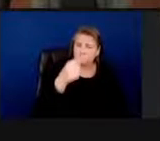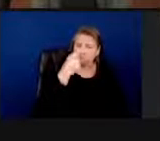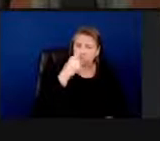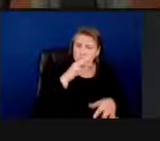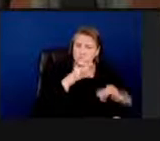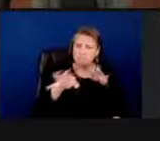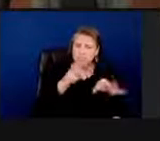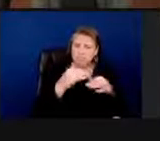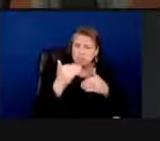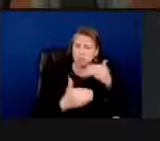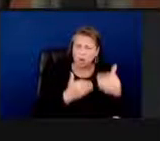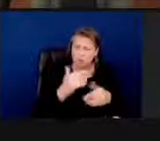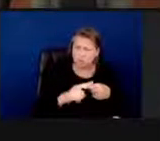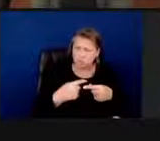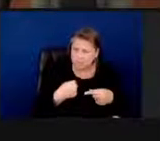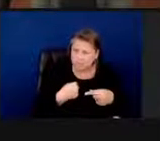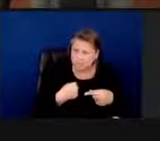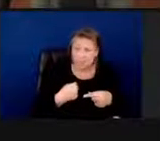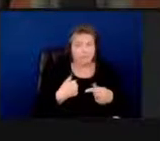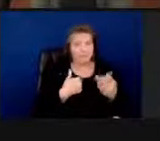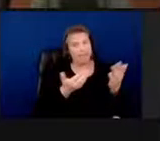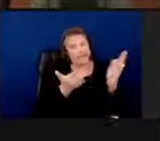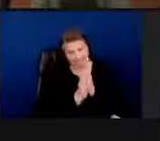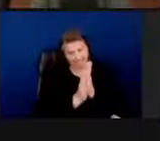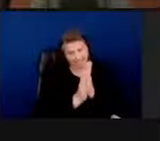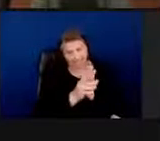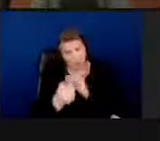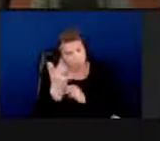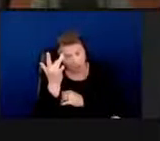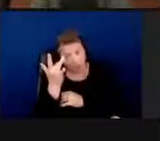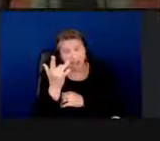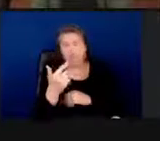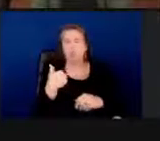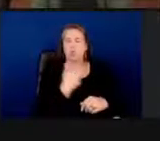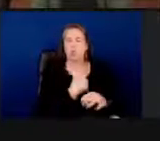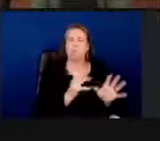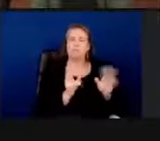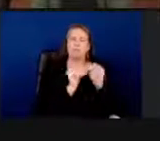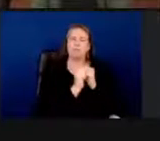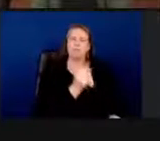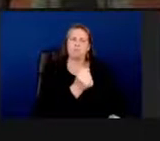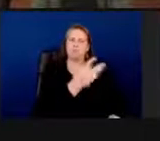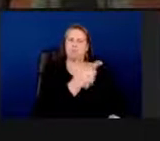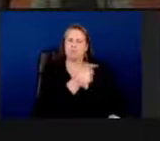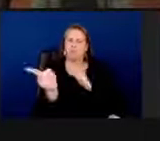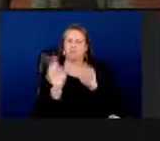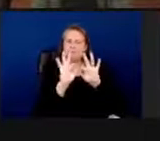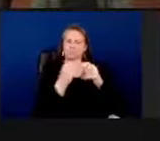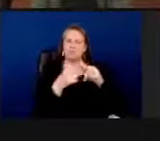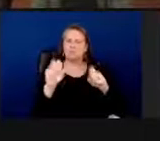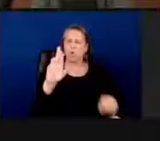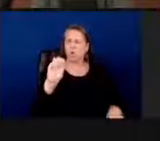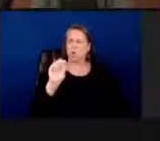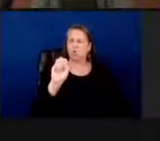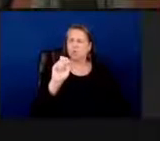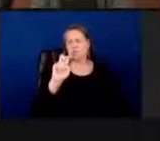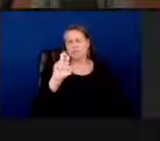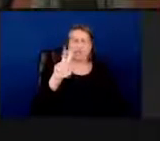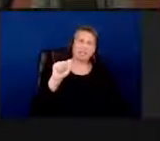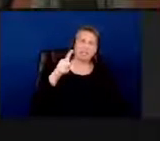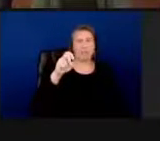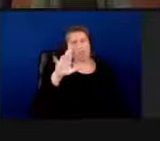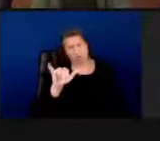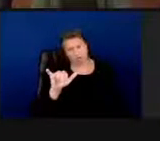شخص آخر يمكنه أن يشرح العملية لي؟ وأنا أطرح هذا السؤال لأننا التقينا مع بعض العائلات في روزفلت